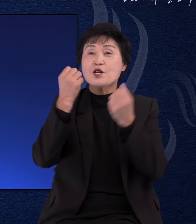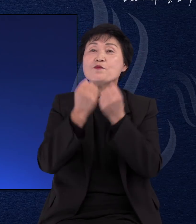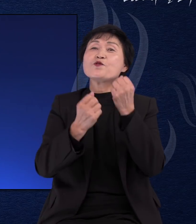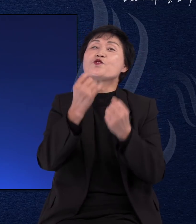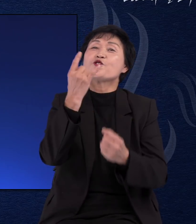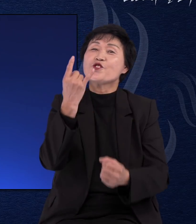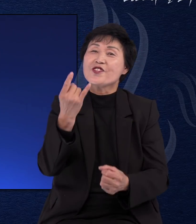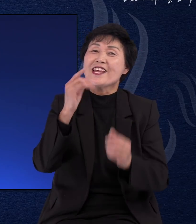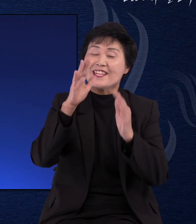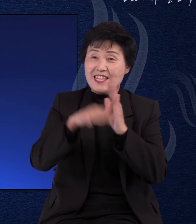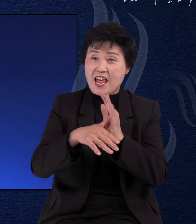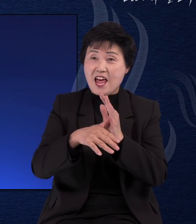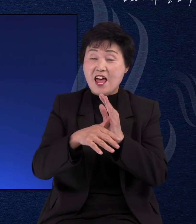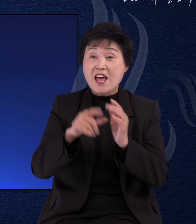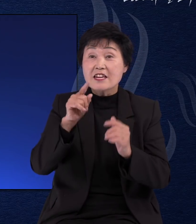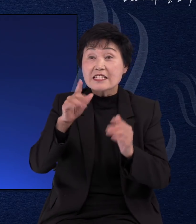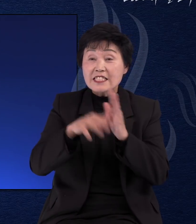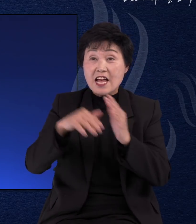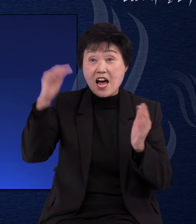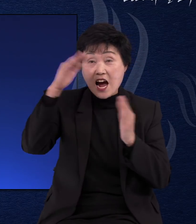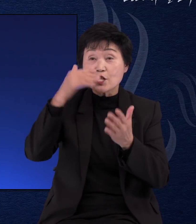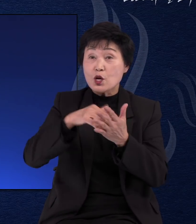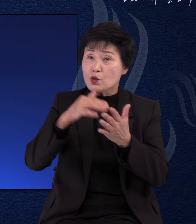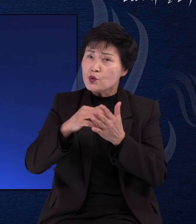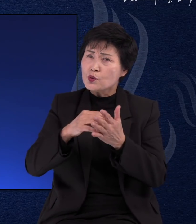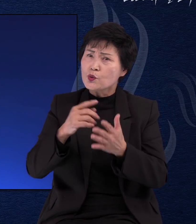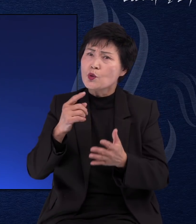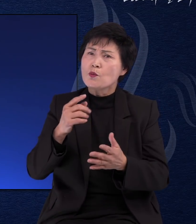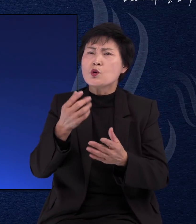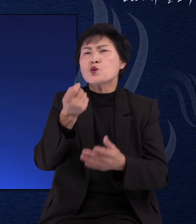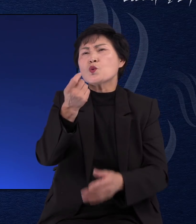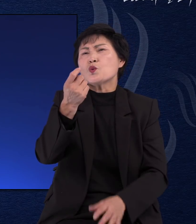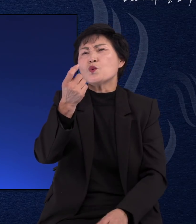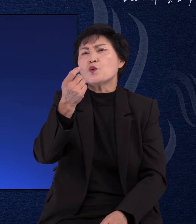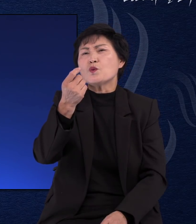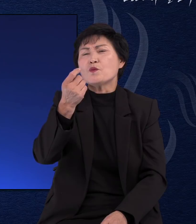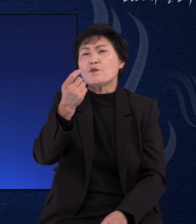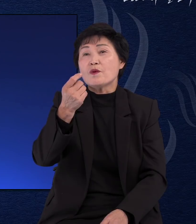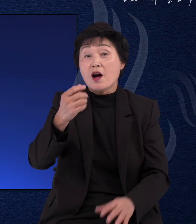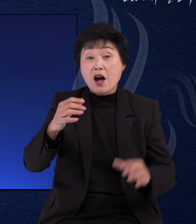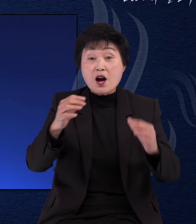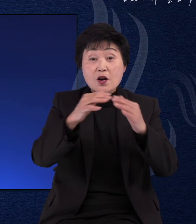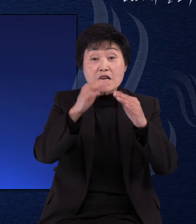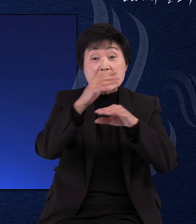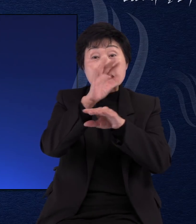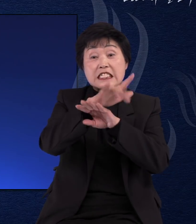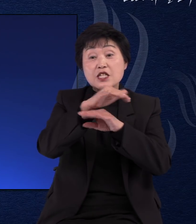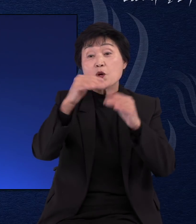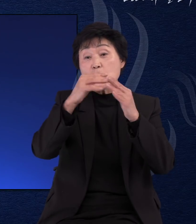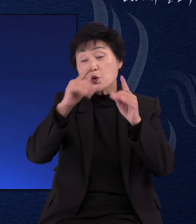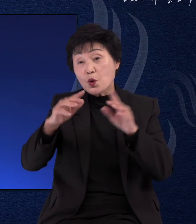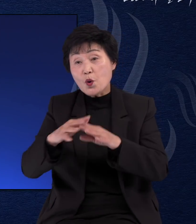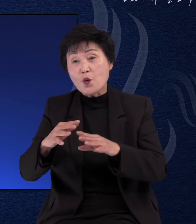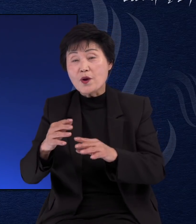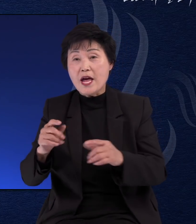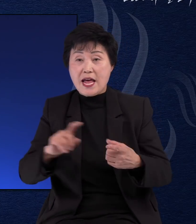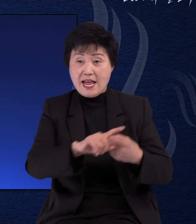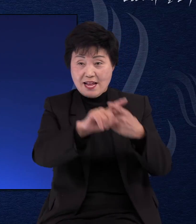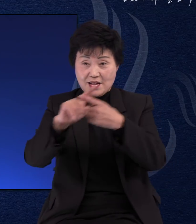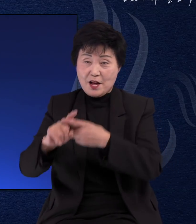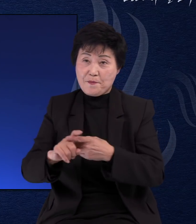중고등부 해봐야 10명, 15명 정도 되니 수련회를 못하니까 면 전체의 교회가 한 5-6개 교회가 있는데 연합해서 여름